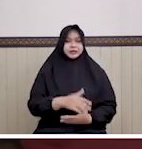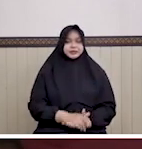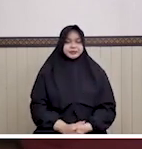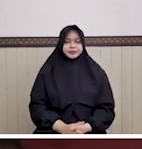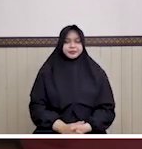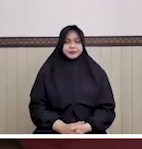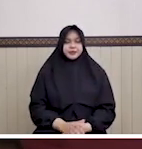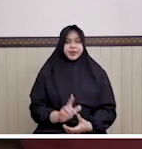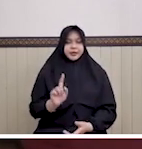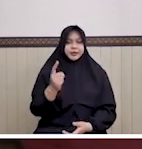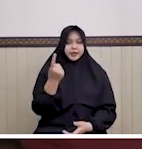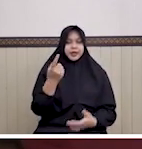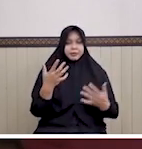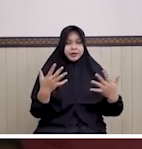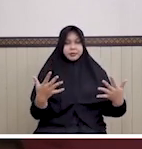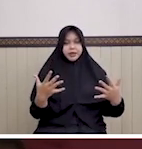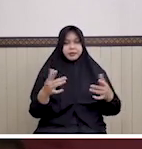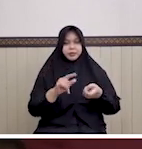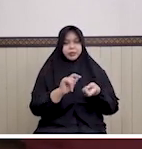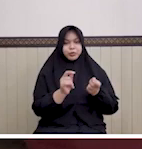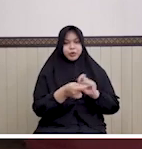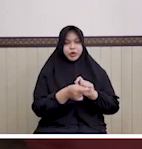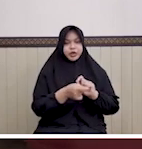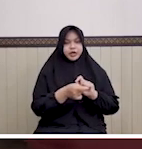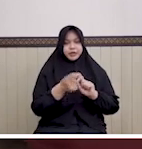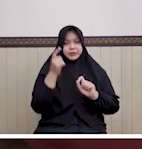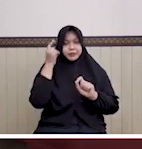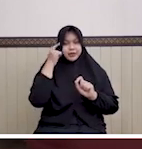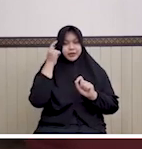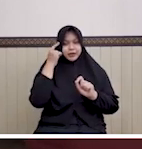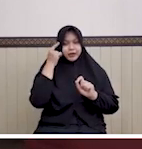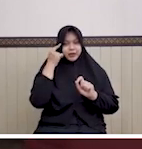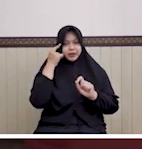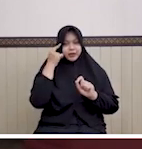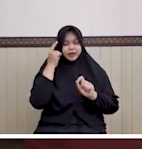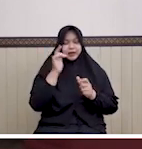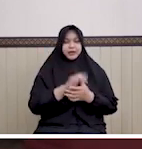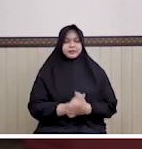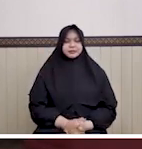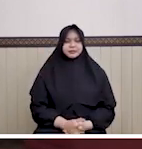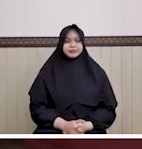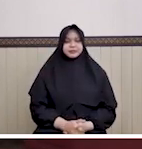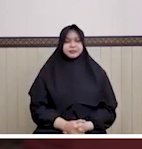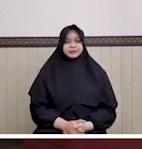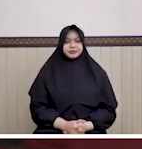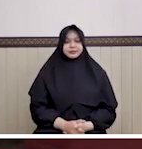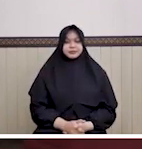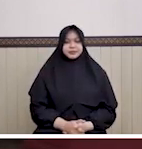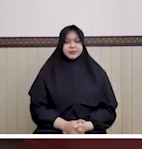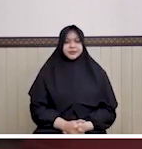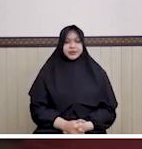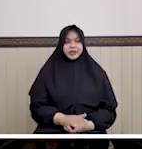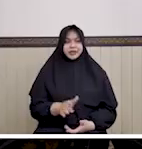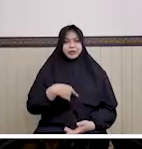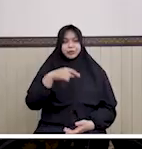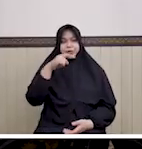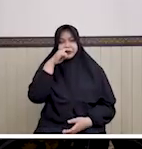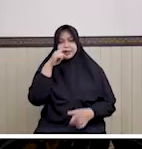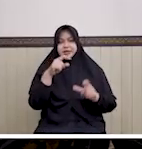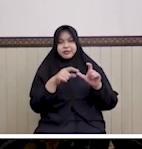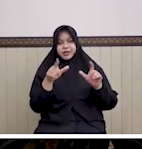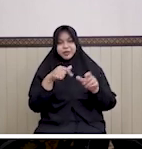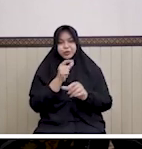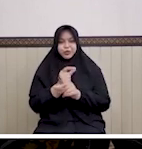yang pertama adalah perubahan pola menset wa Hai jadi kebetulan Mbak CV ini guru saya ibu